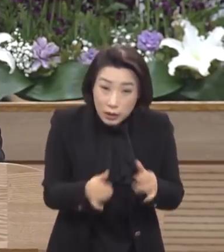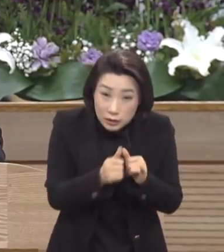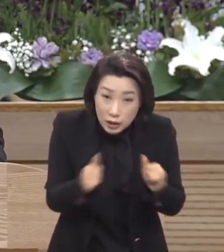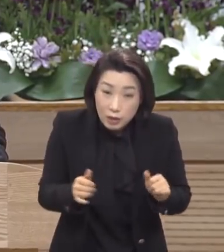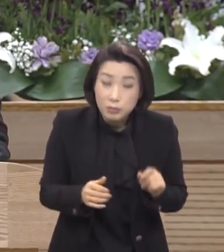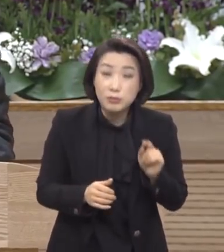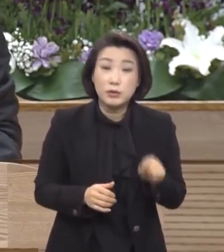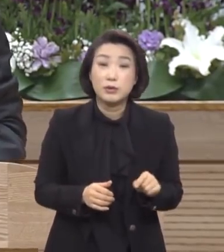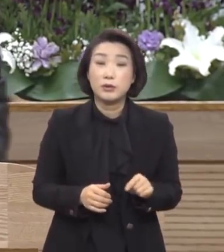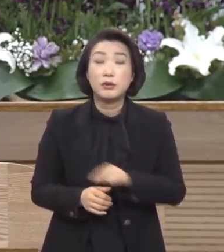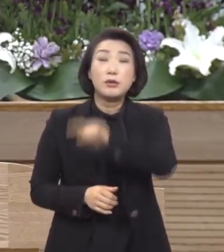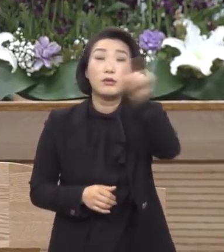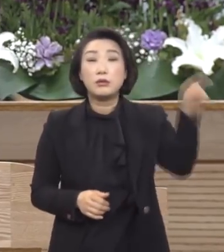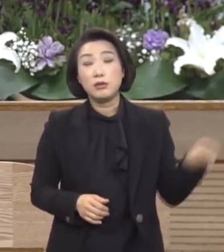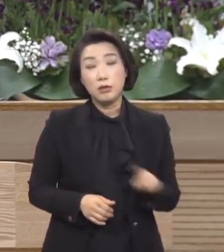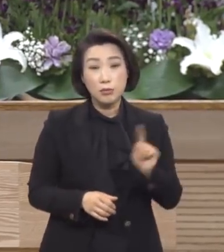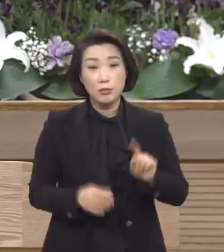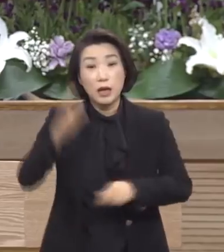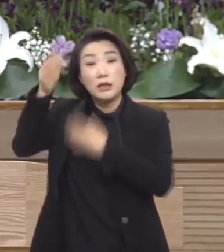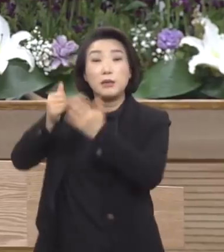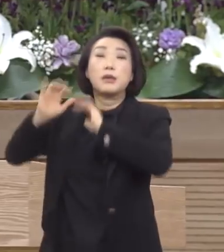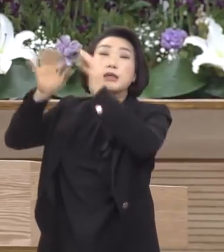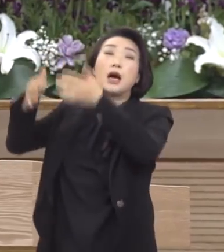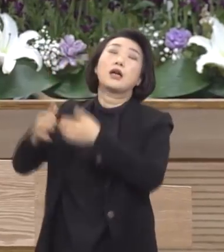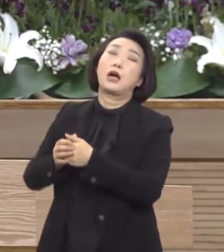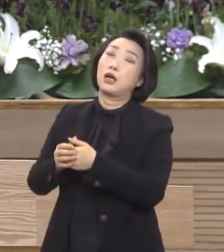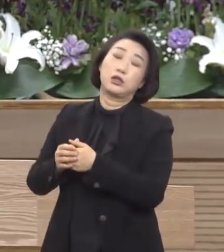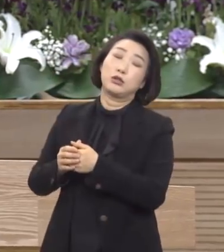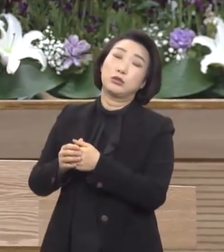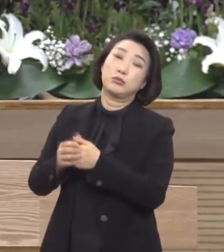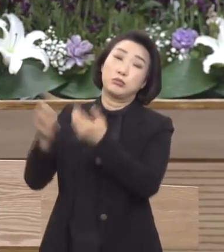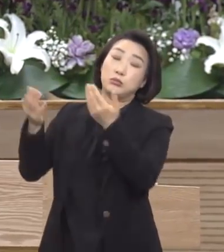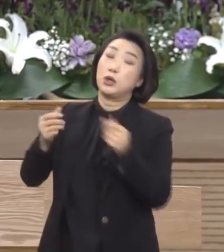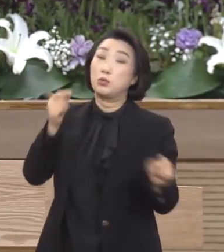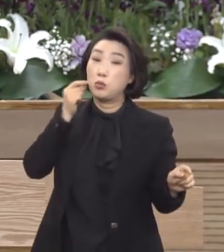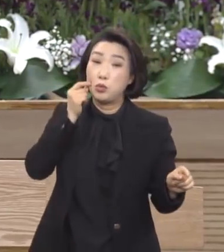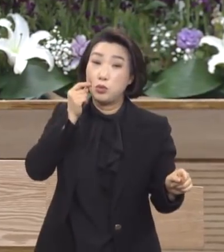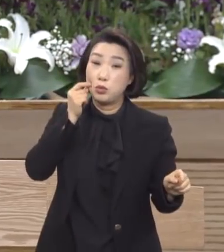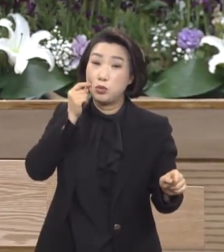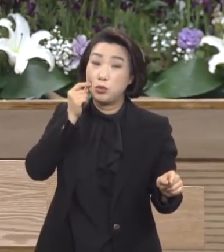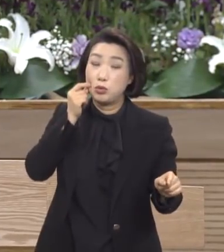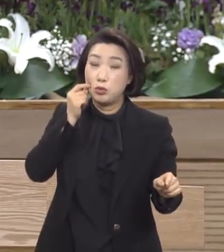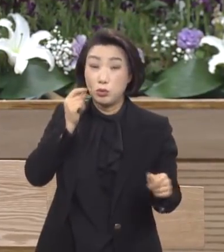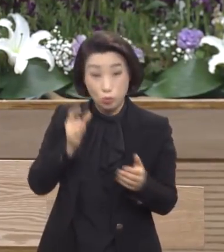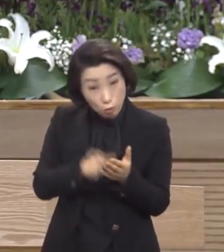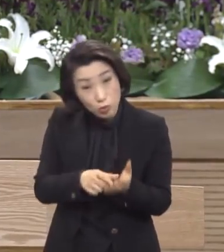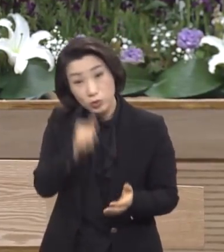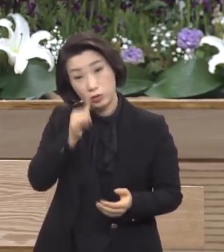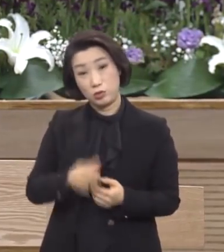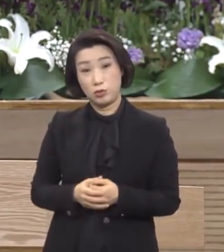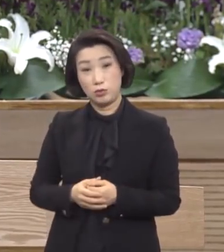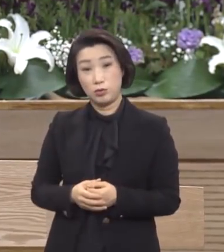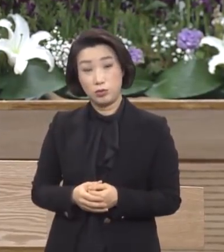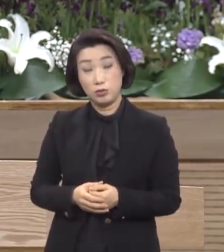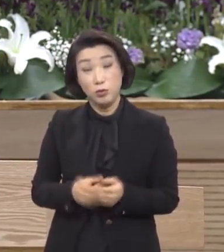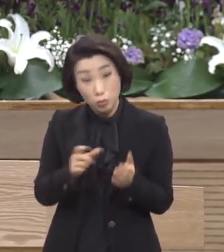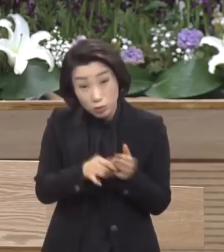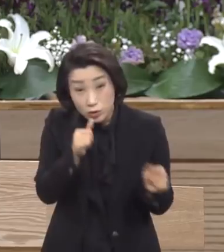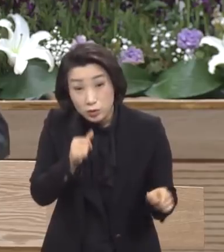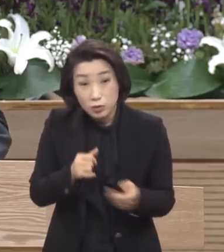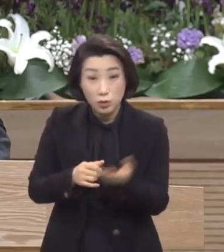숭배하는 자는 하늘나라 기업으로 모두도 그랬어.